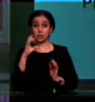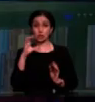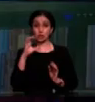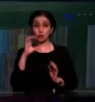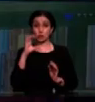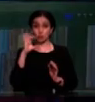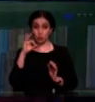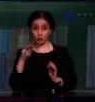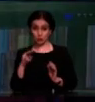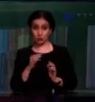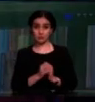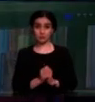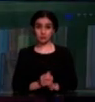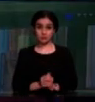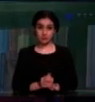0,91.